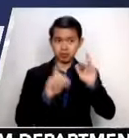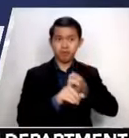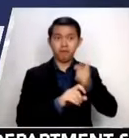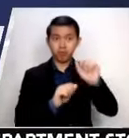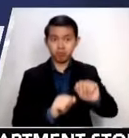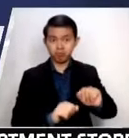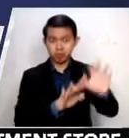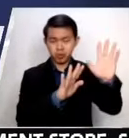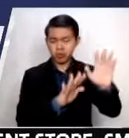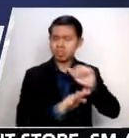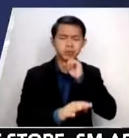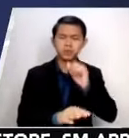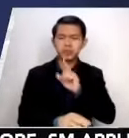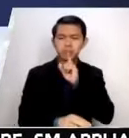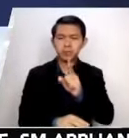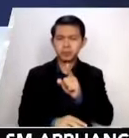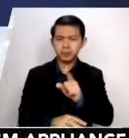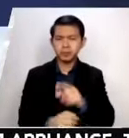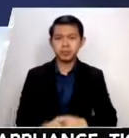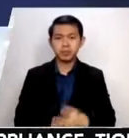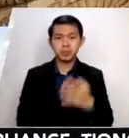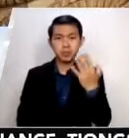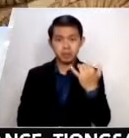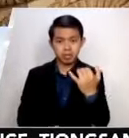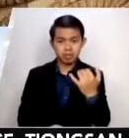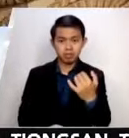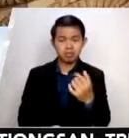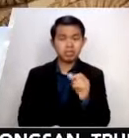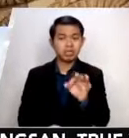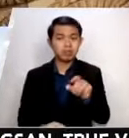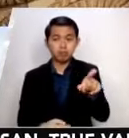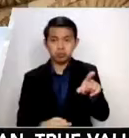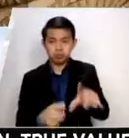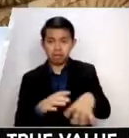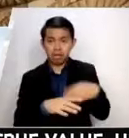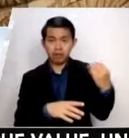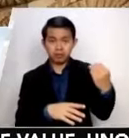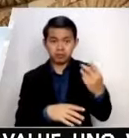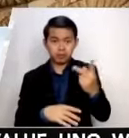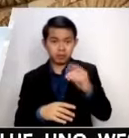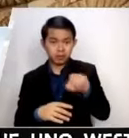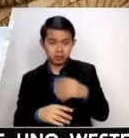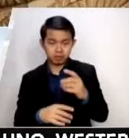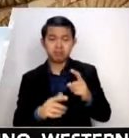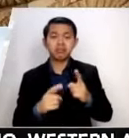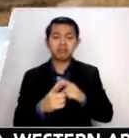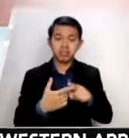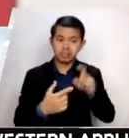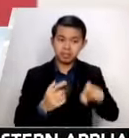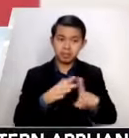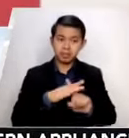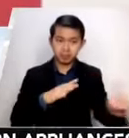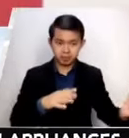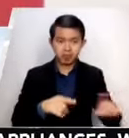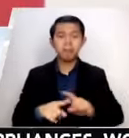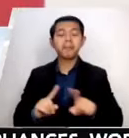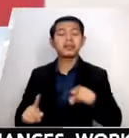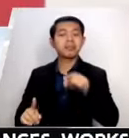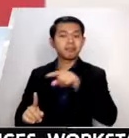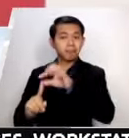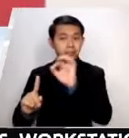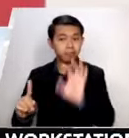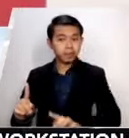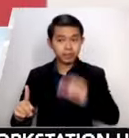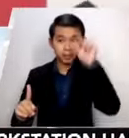bakit eh nasa labas ka na tumakas ka na na nahuli siya doon mismo sa loob hindi siya lilitaw